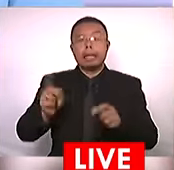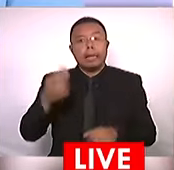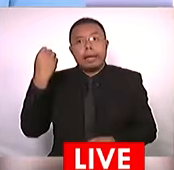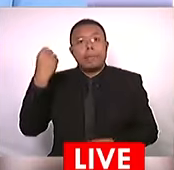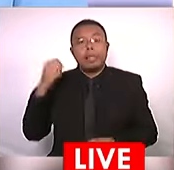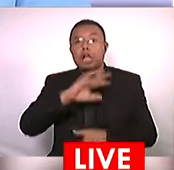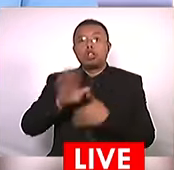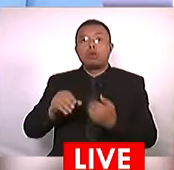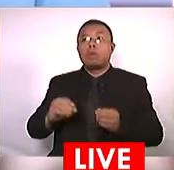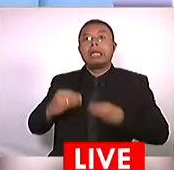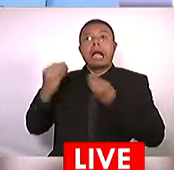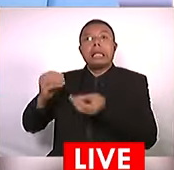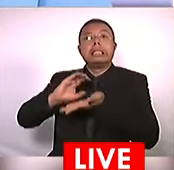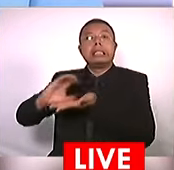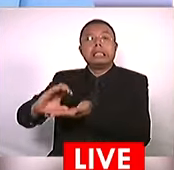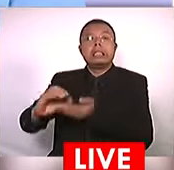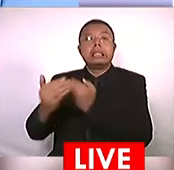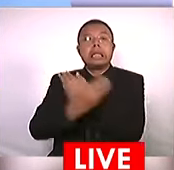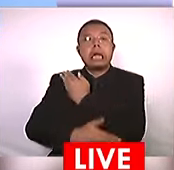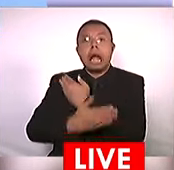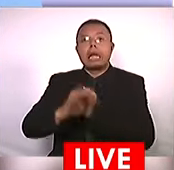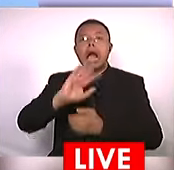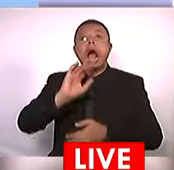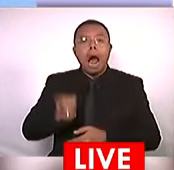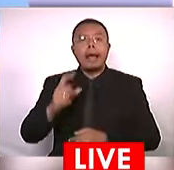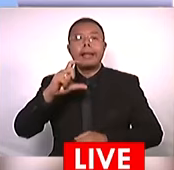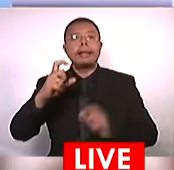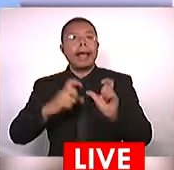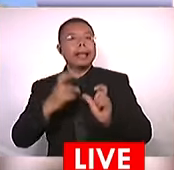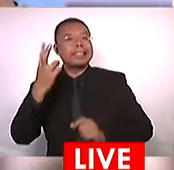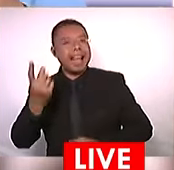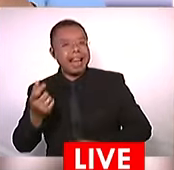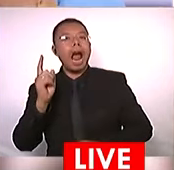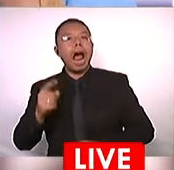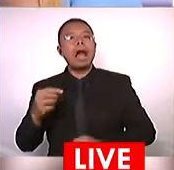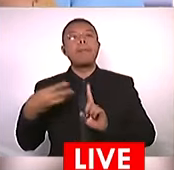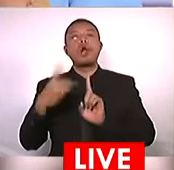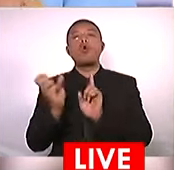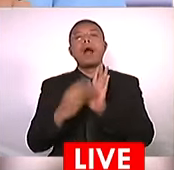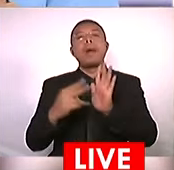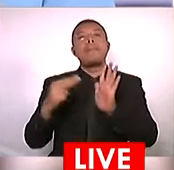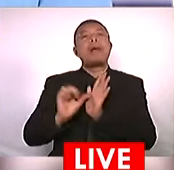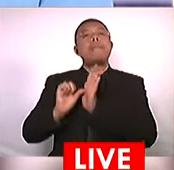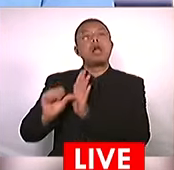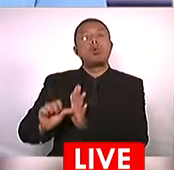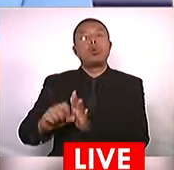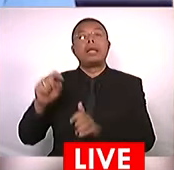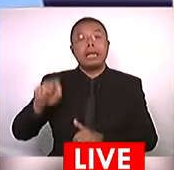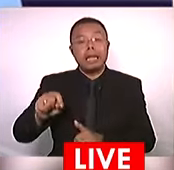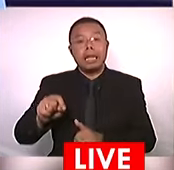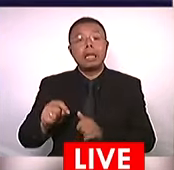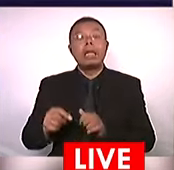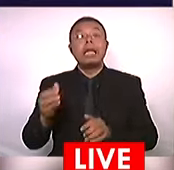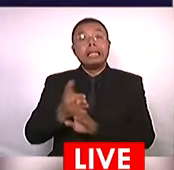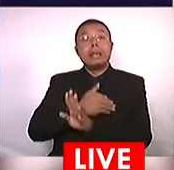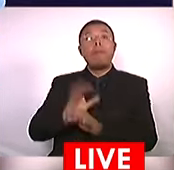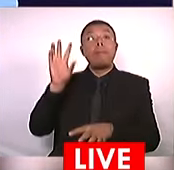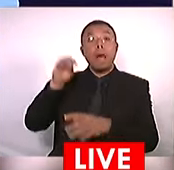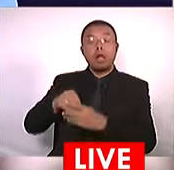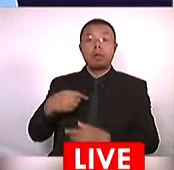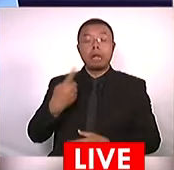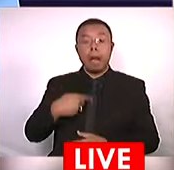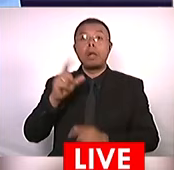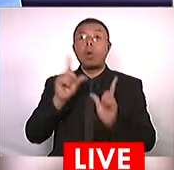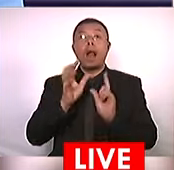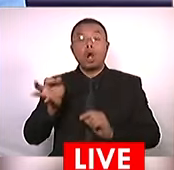jadi tidak semuanya APBN ini kolaborasi ada CSR juga ada BUMN juga ini kolaborasi dan sekali lagi sebelum itu masuk